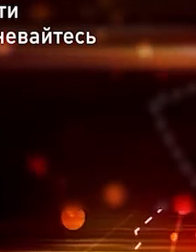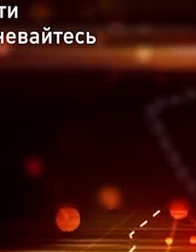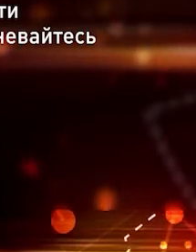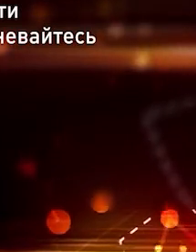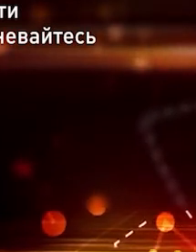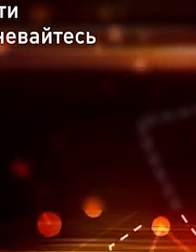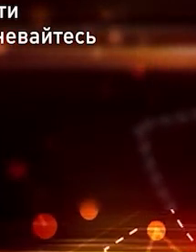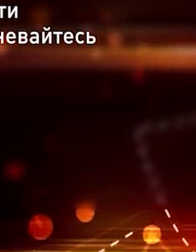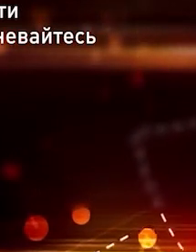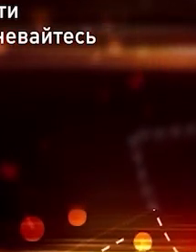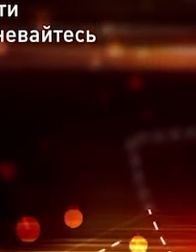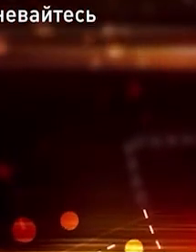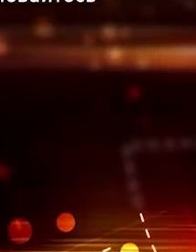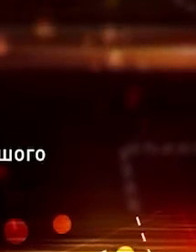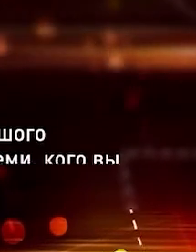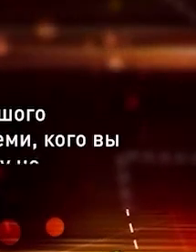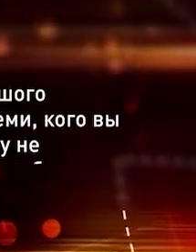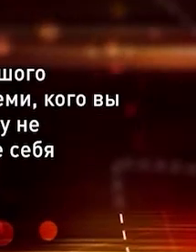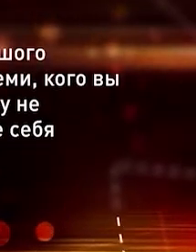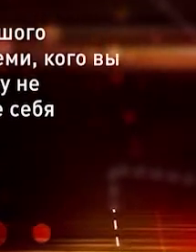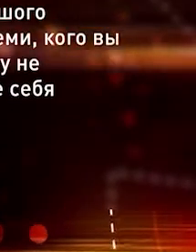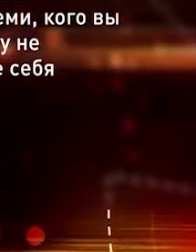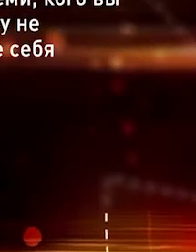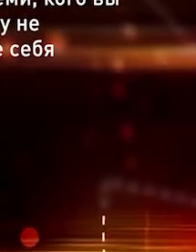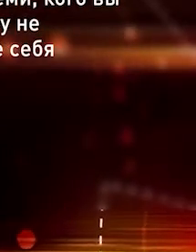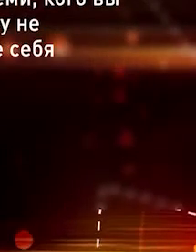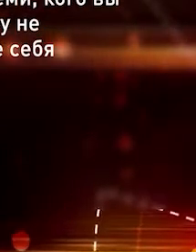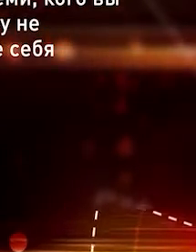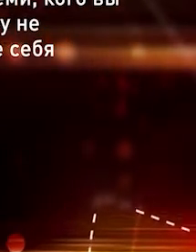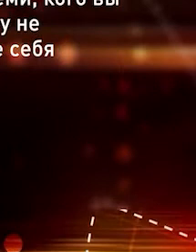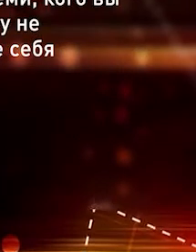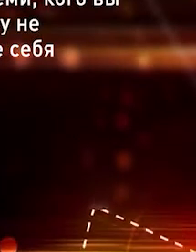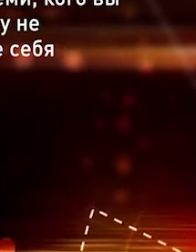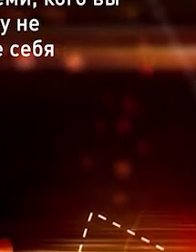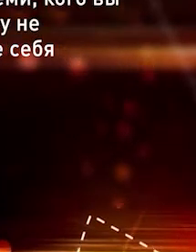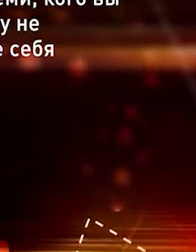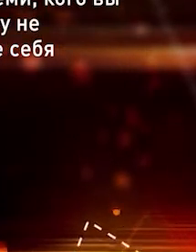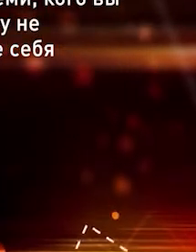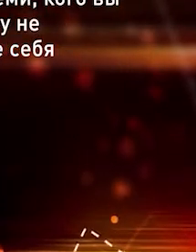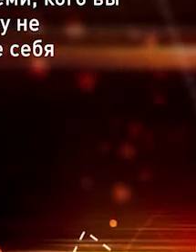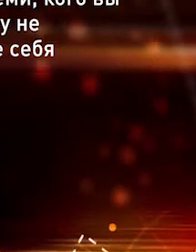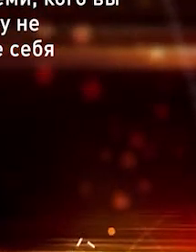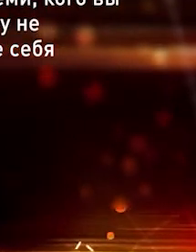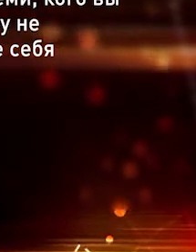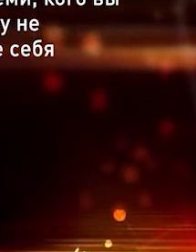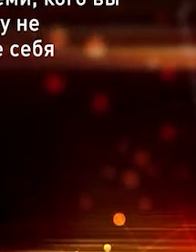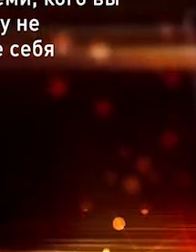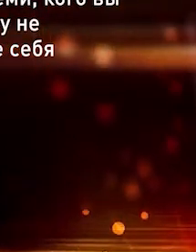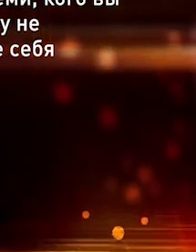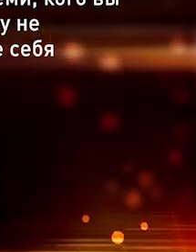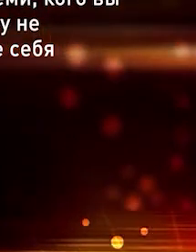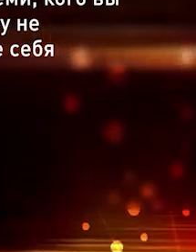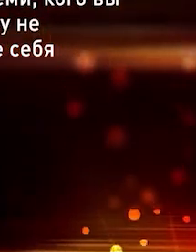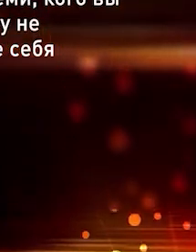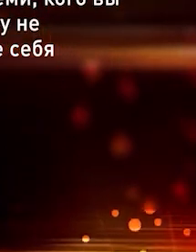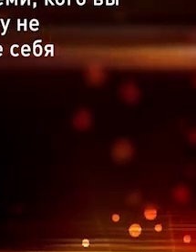Не сомневайтесь в покупке одной дорогой вещи. Козерогам лучше избегать большого скопления народа. Общение с теми, кого вы мало знаете,